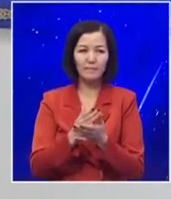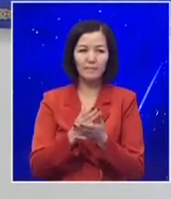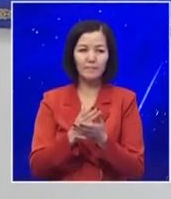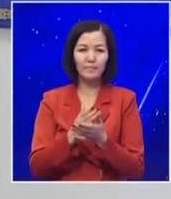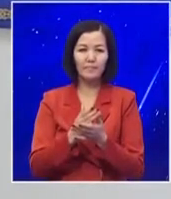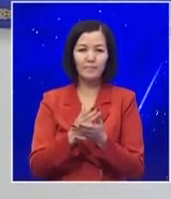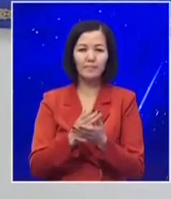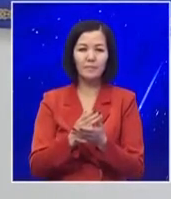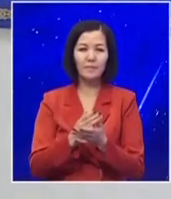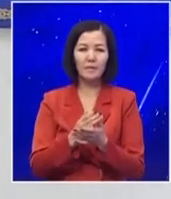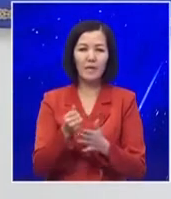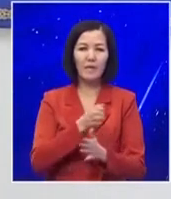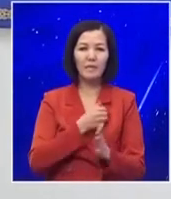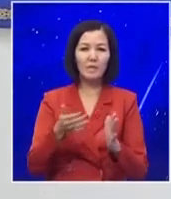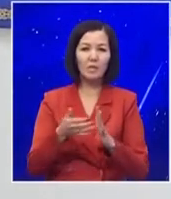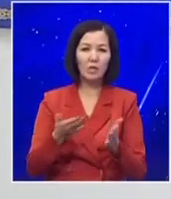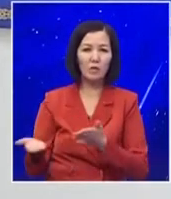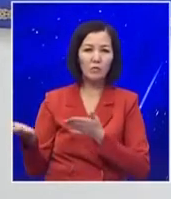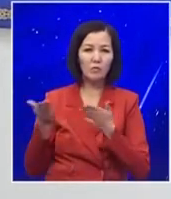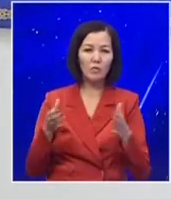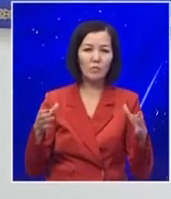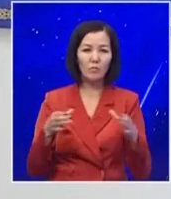Оның әскерге шақырушылар бөлімі,